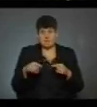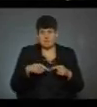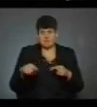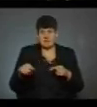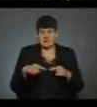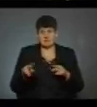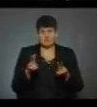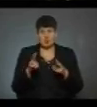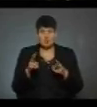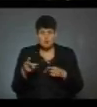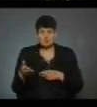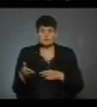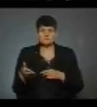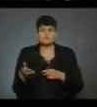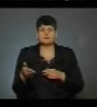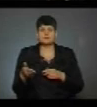клубу, і